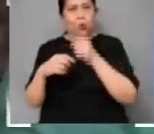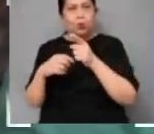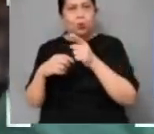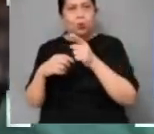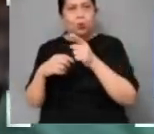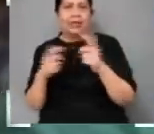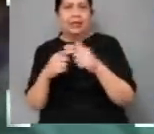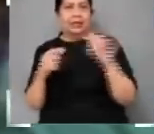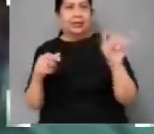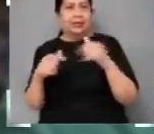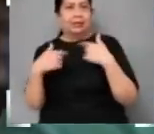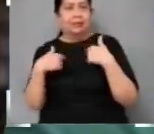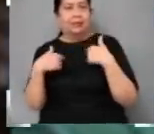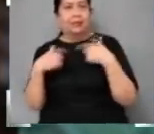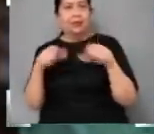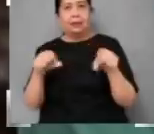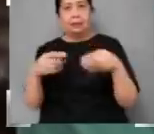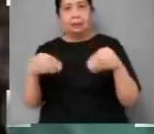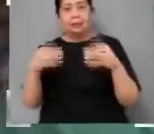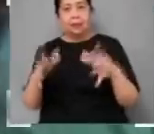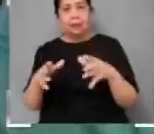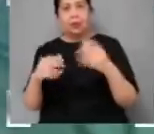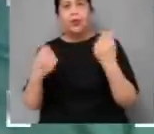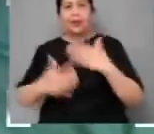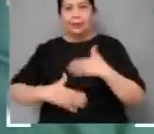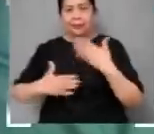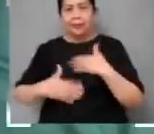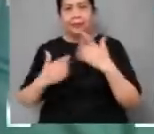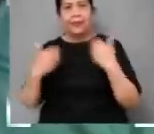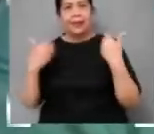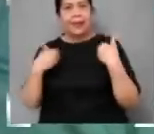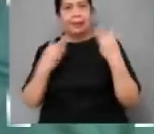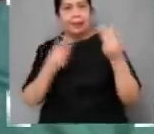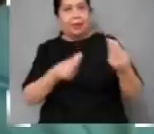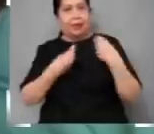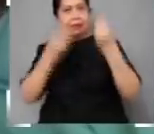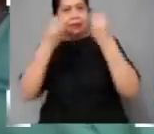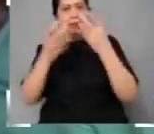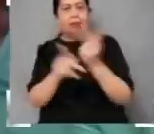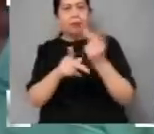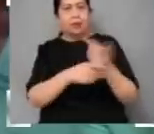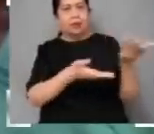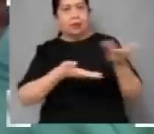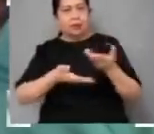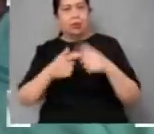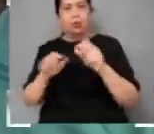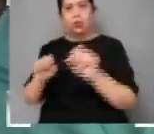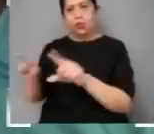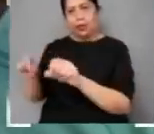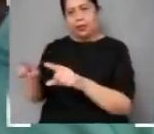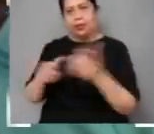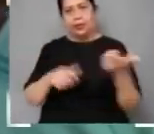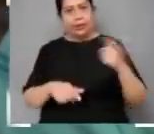mga mitindahan, natutuwa kami na merong nagbibigay sa amin ng produkto para makapagtinda.